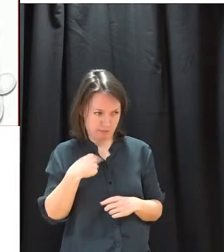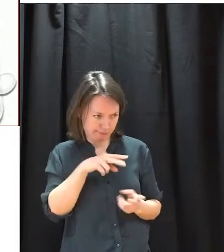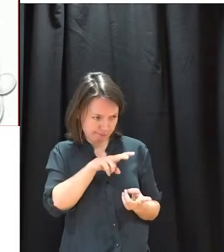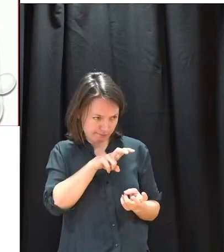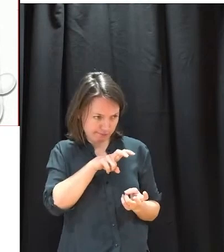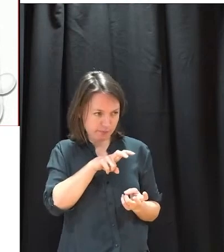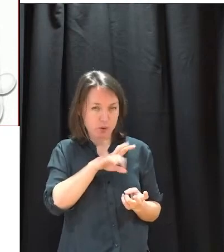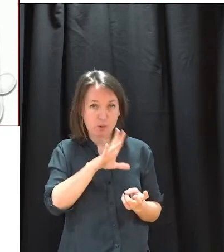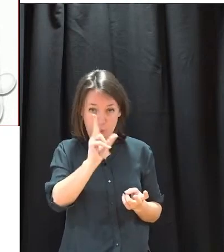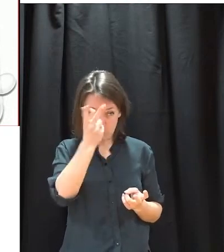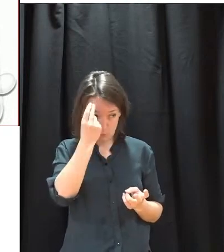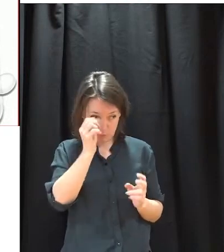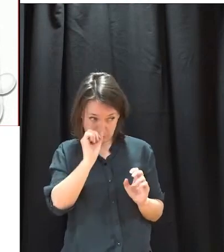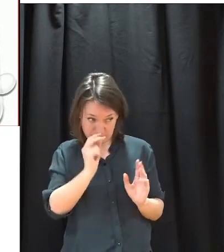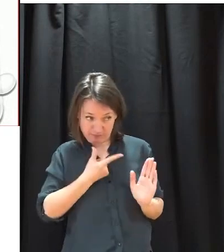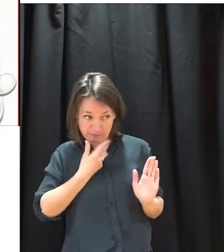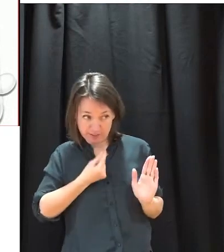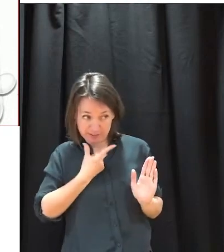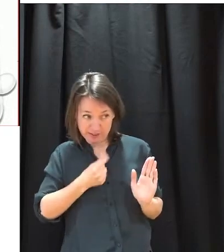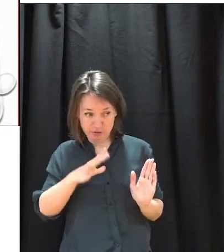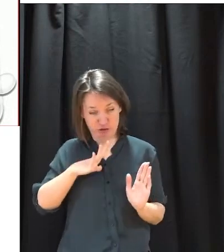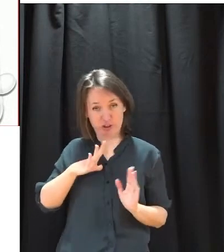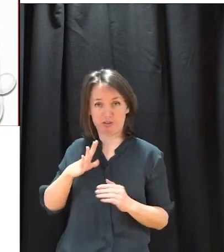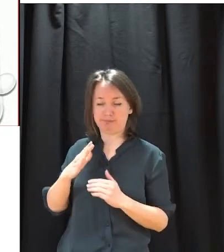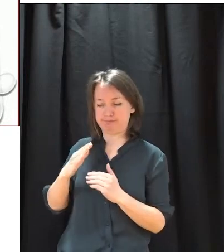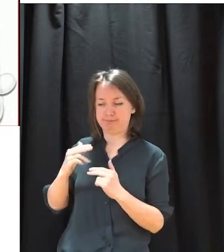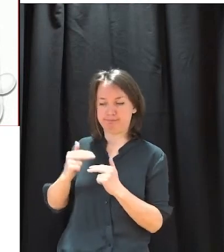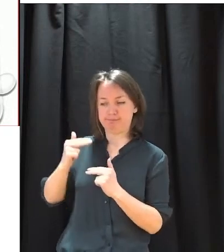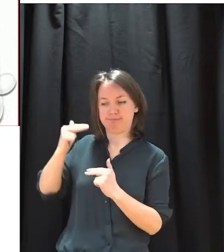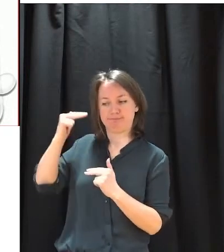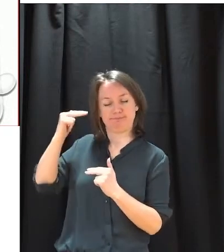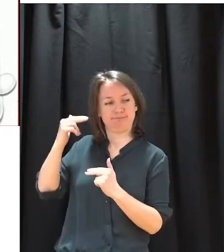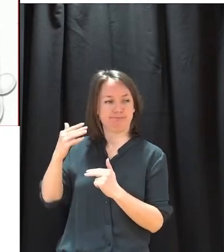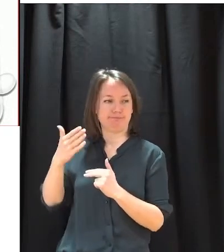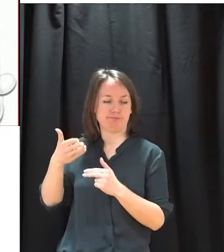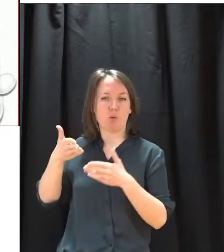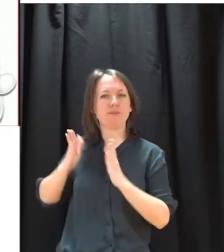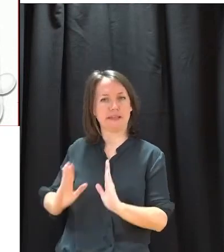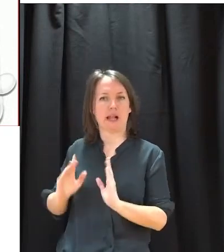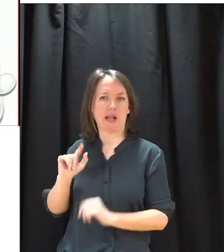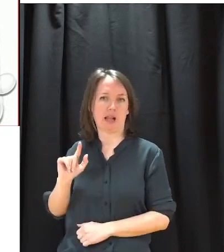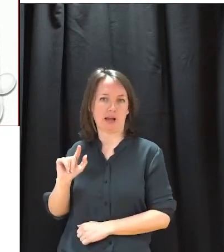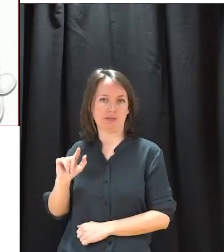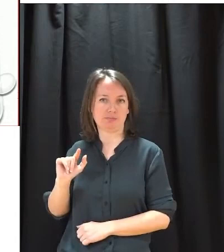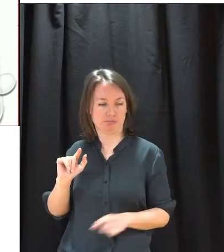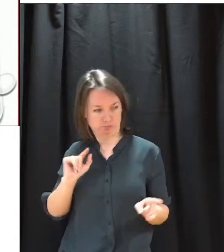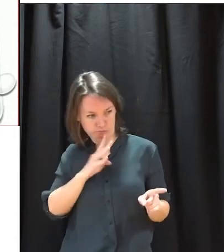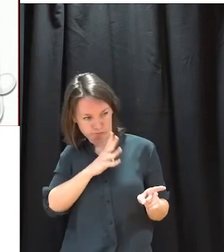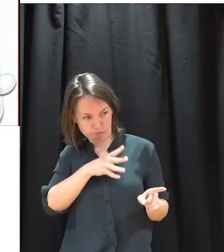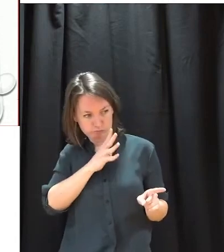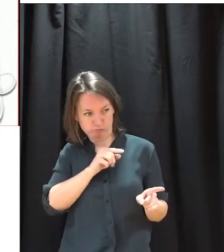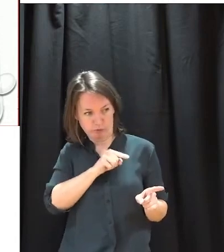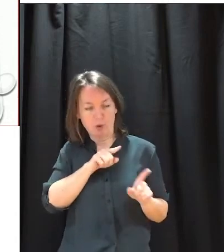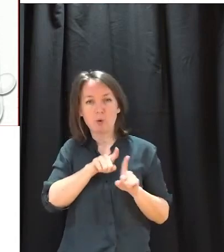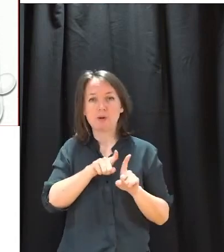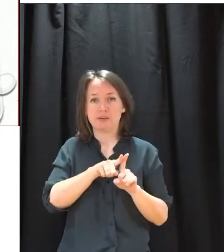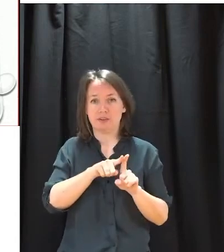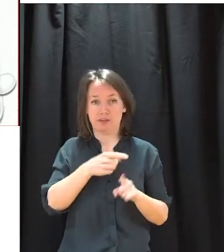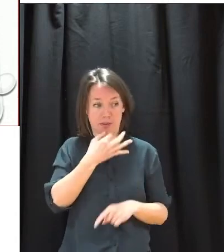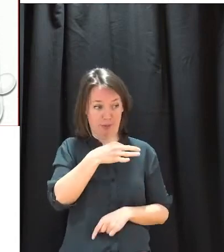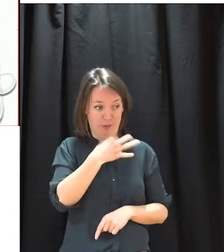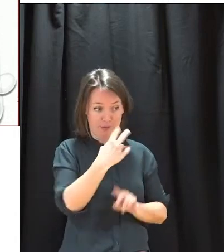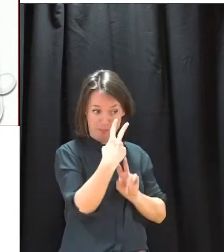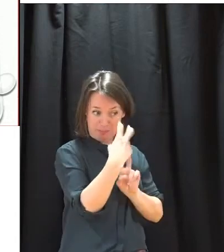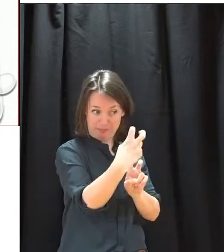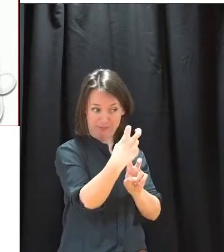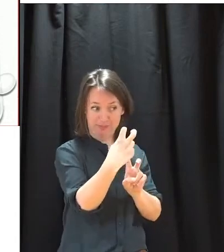à une échelle qui est normée. Et aussi, j'ai mesuré leur capacité de perception de la langue orale, c'est-à-dire est-ce qu'elle